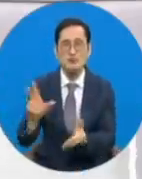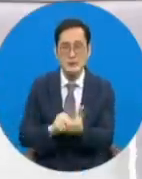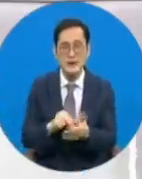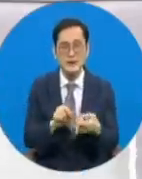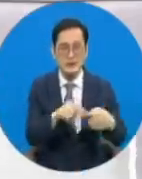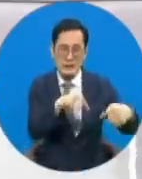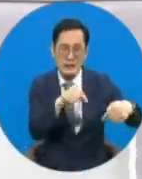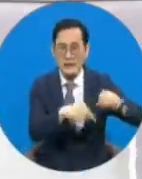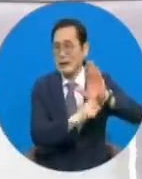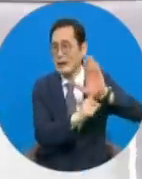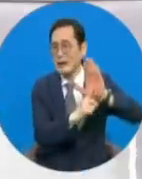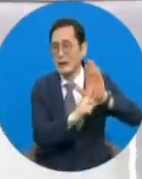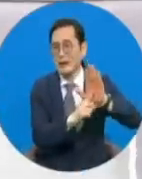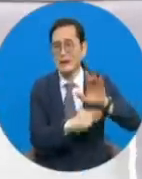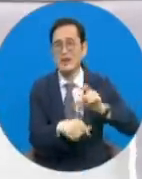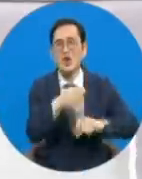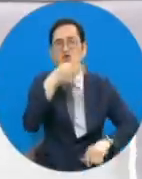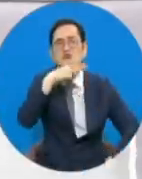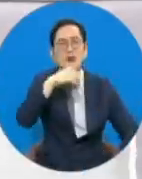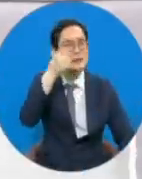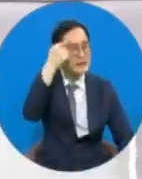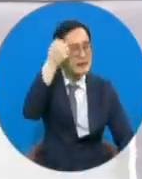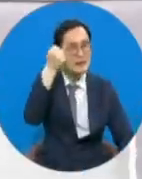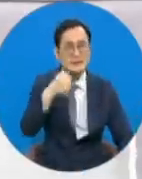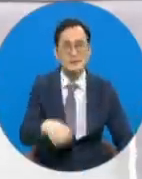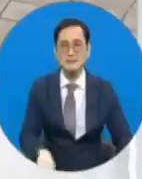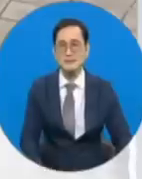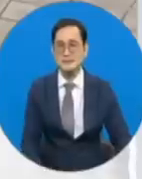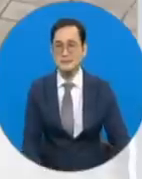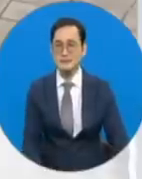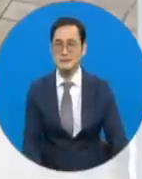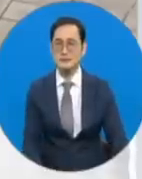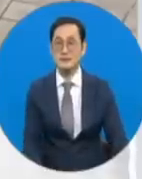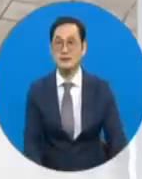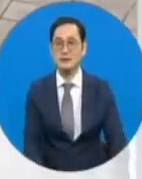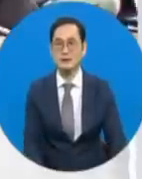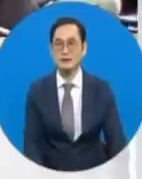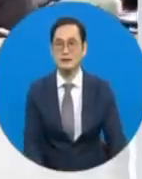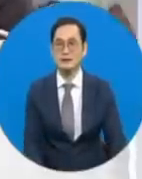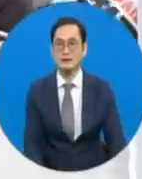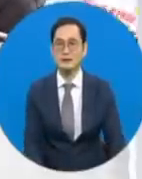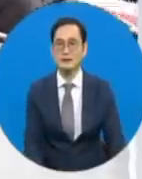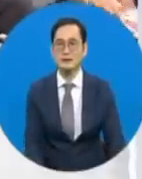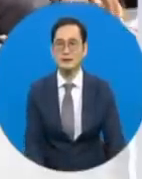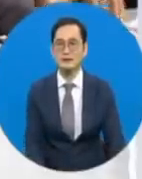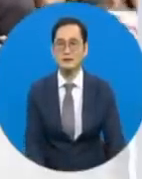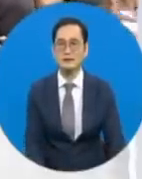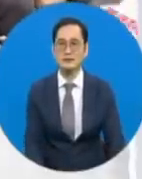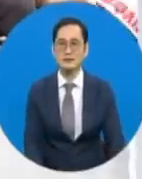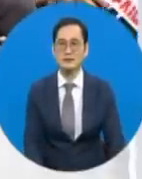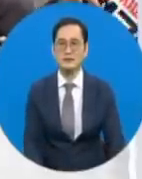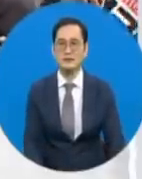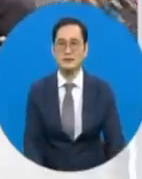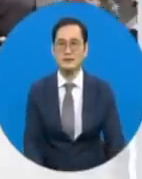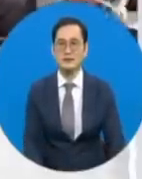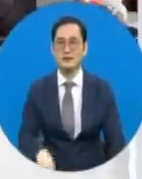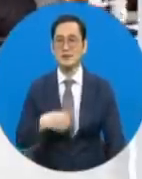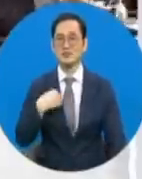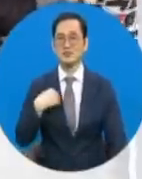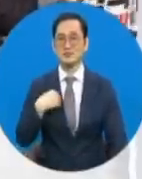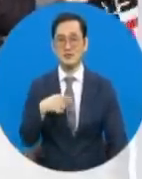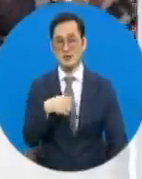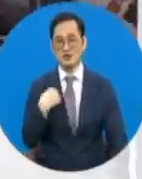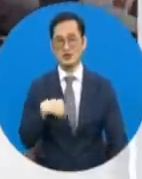최고께서 아마 중국이 저럴 줄 알고 갔을 것이다 이런 얘기를 했는데 저는 이제 다른 의견이에요. 네. 저럴 줄 몰랐을 거예요.